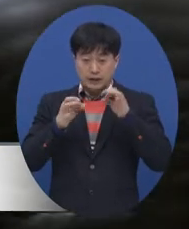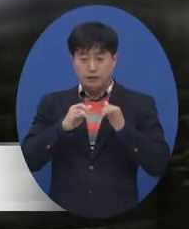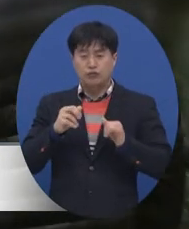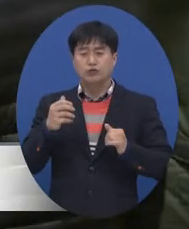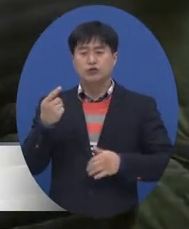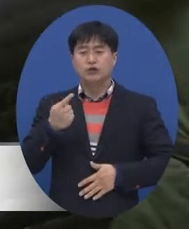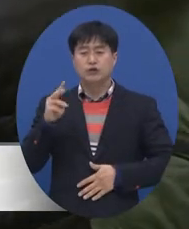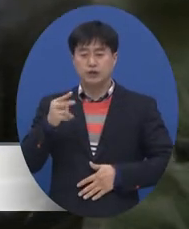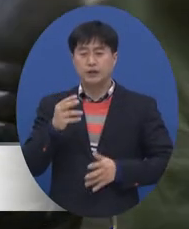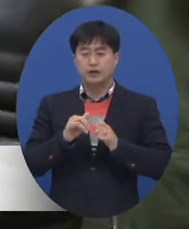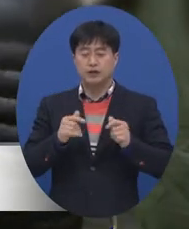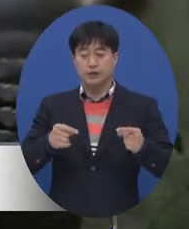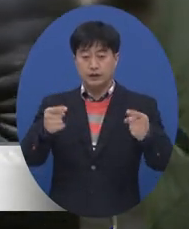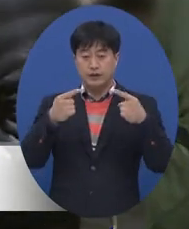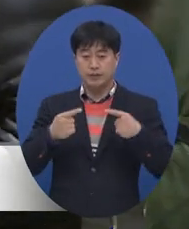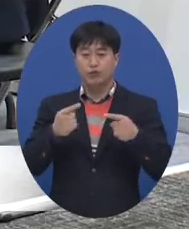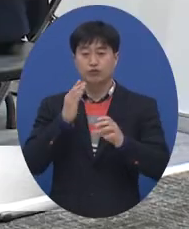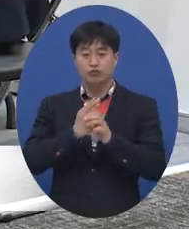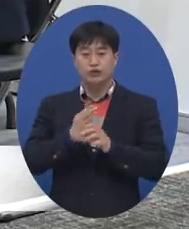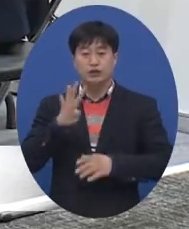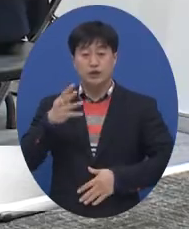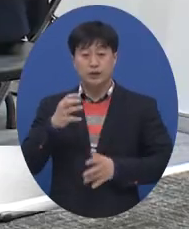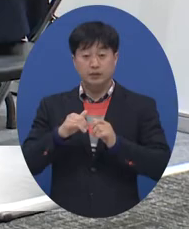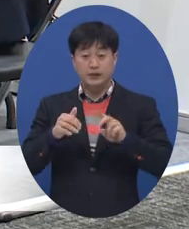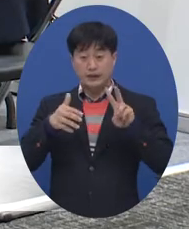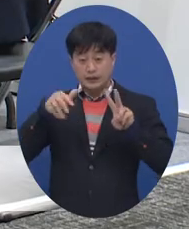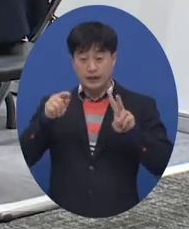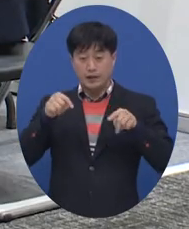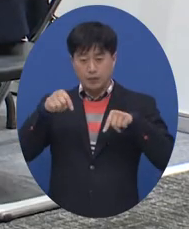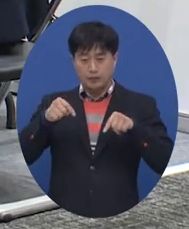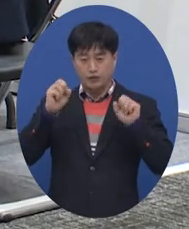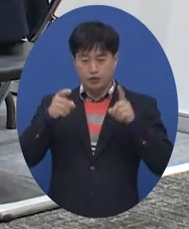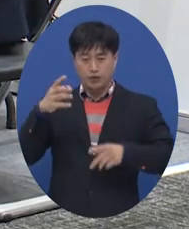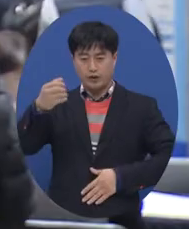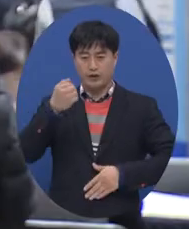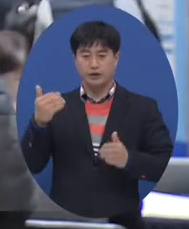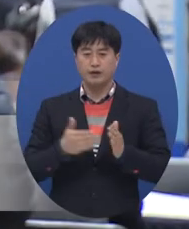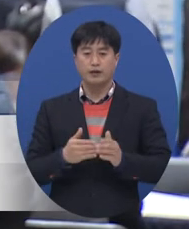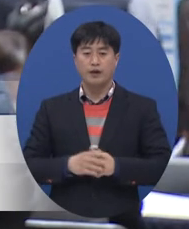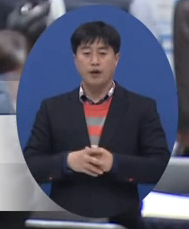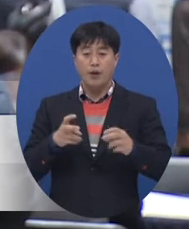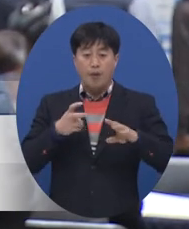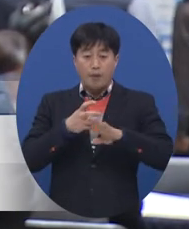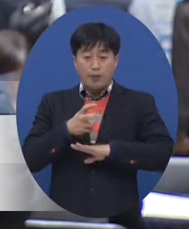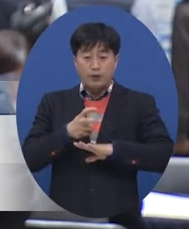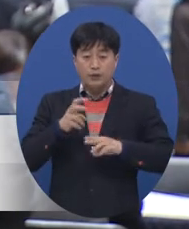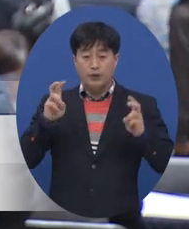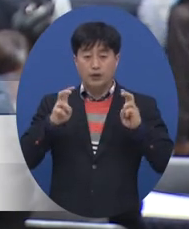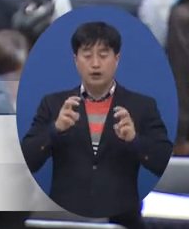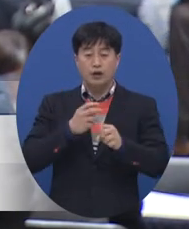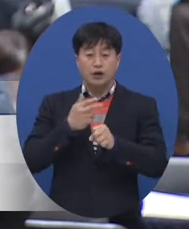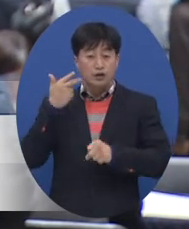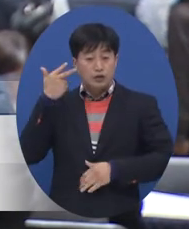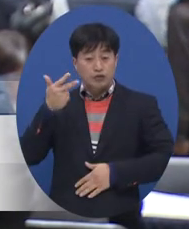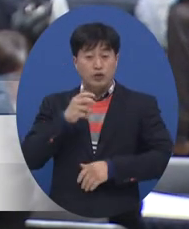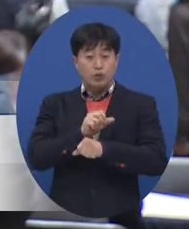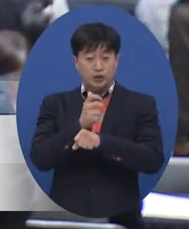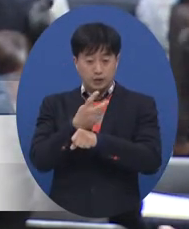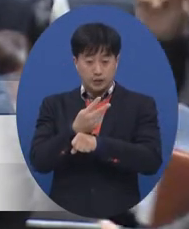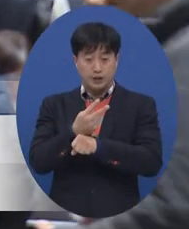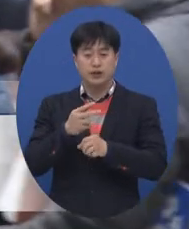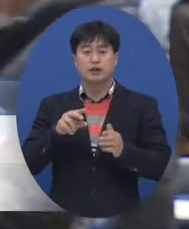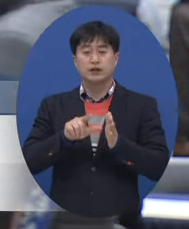이력서를 냈고 그중 400여 명이 2차 면접 기회를 거머쥐었습니다. 버스 업계 주 52시간제가